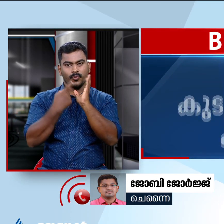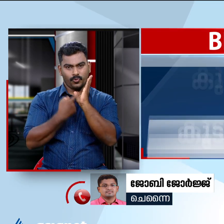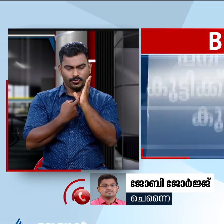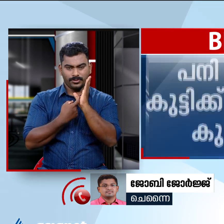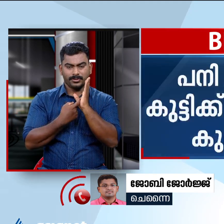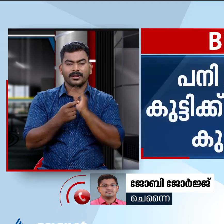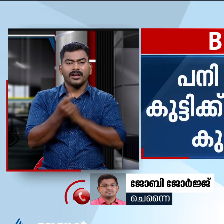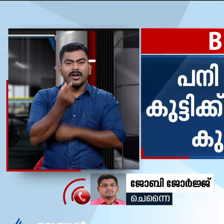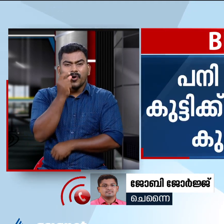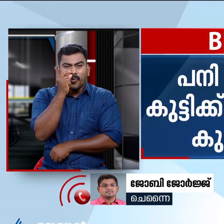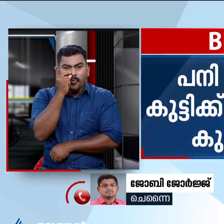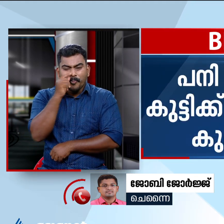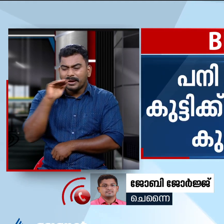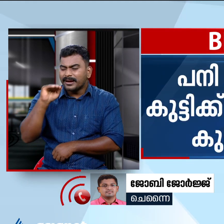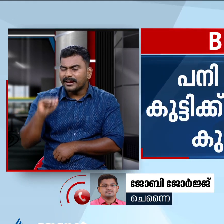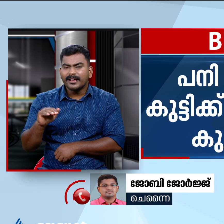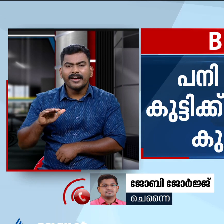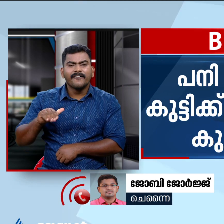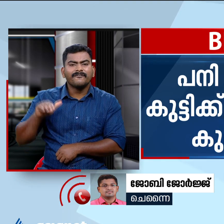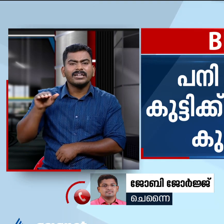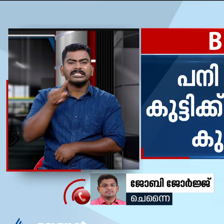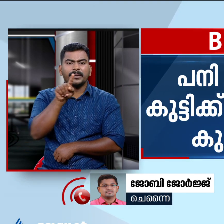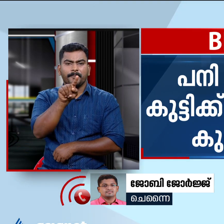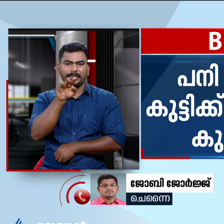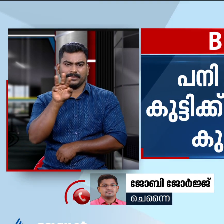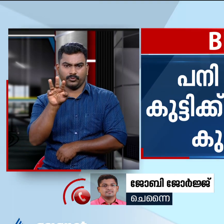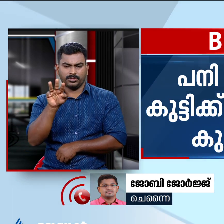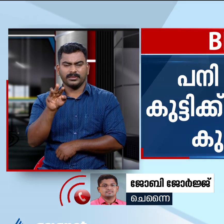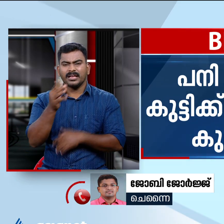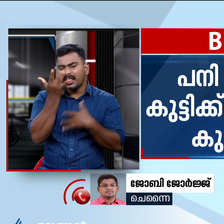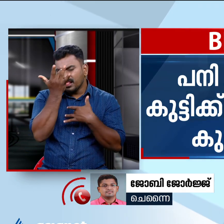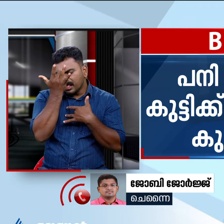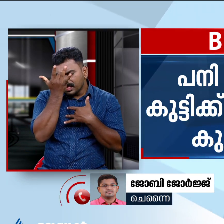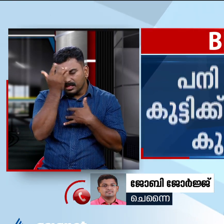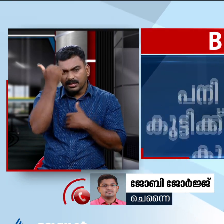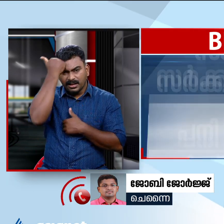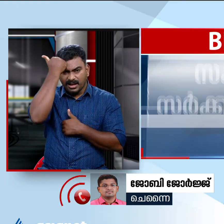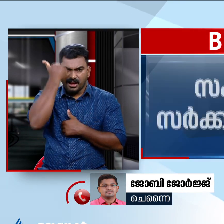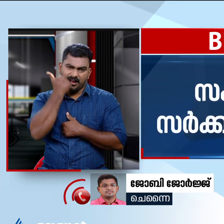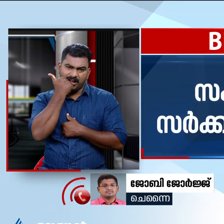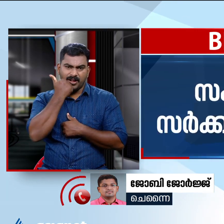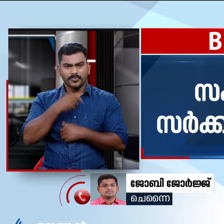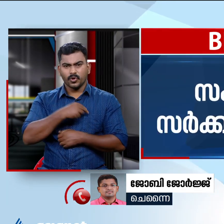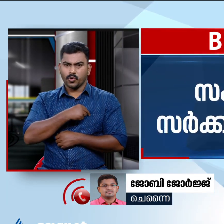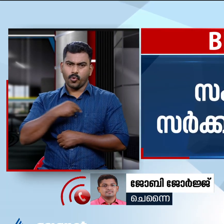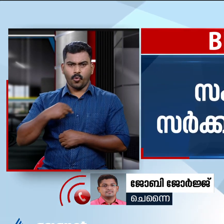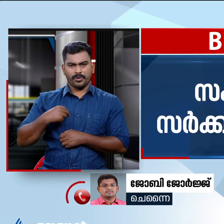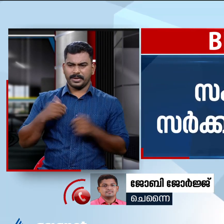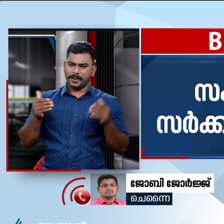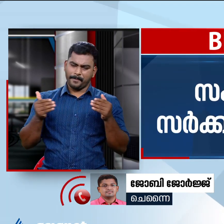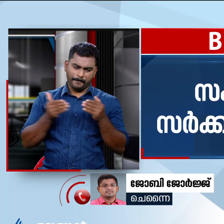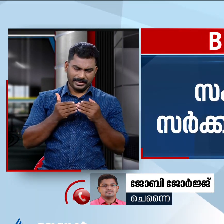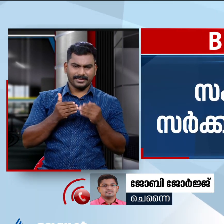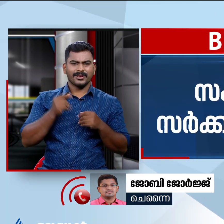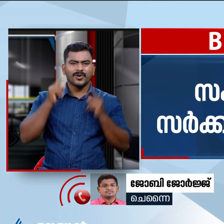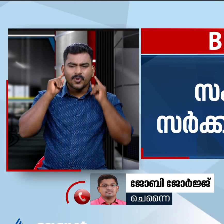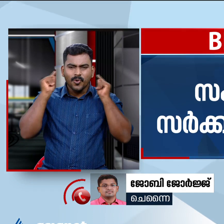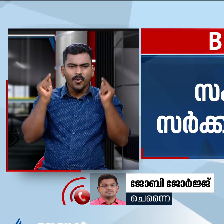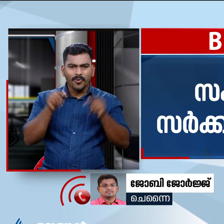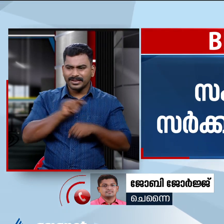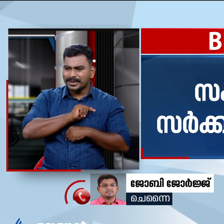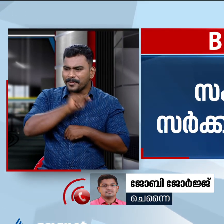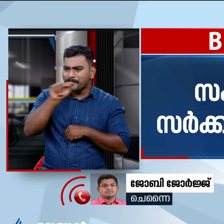അച്ഛനും ഈ ആശുപത്രിയിൽ ചികിത്സയ്ക്കെത്തിയത്. ഡോക്ടറുടെ അടുത്തെത്തി ഡോക്ടർ കുത്തിവയ്പ്പിന് കുറിച്ചു കൊടുത്തു. അതുമായി നഴ്സിംഗ് സ്റ്റേഷനിലെത്തി